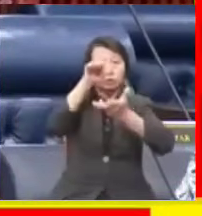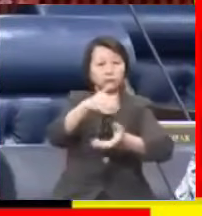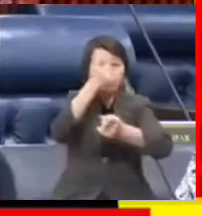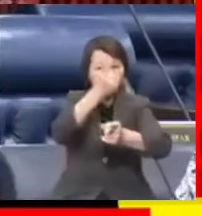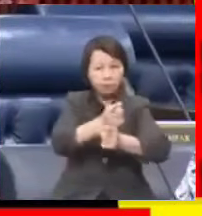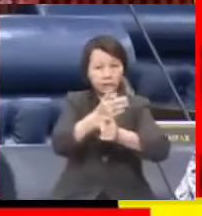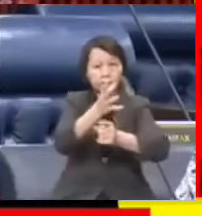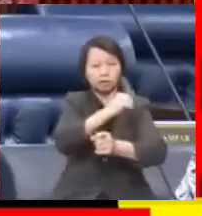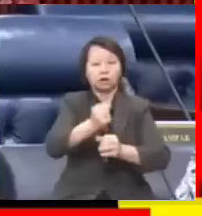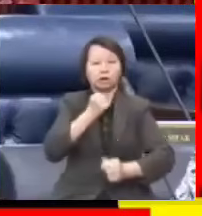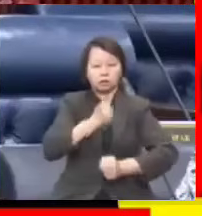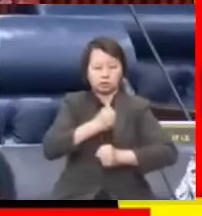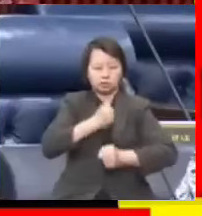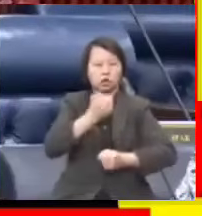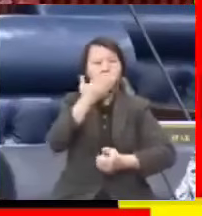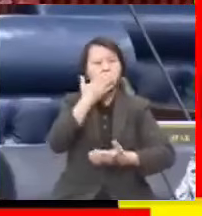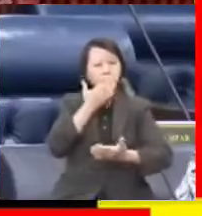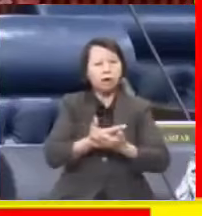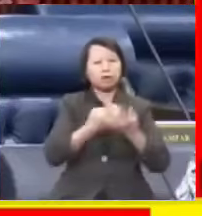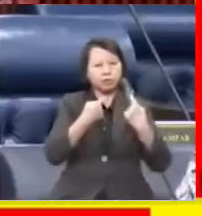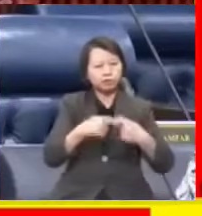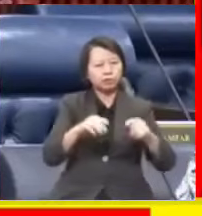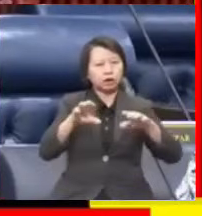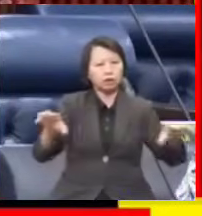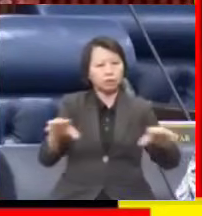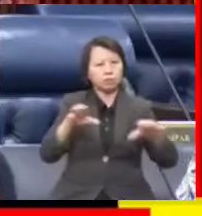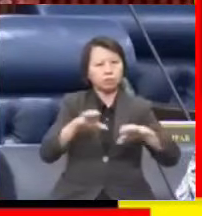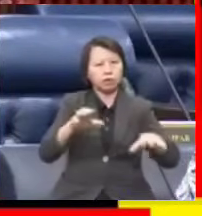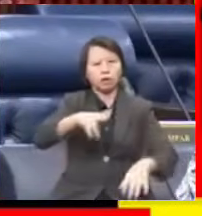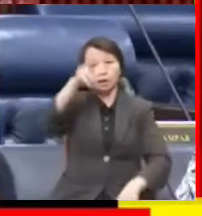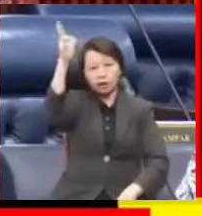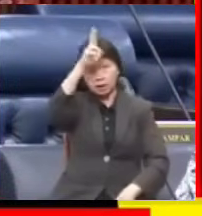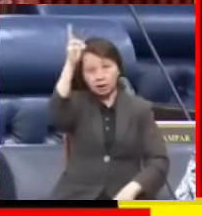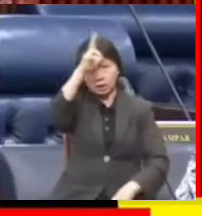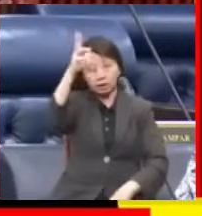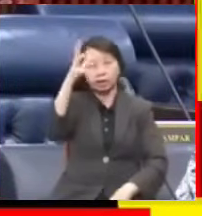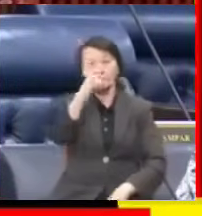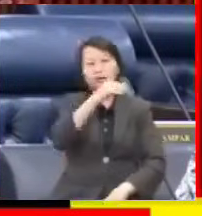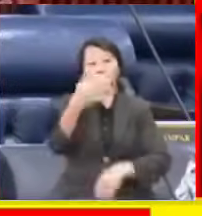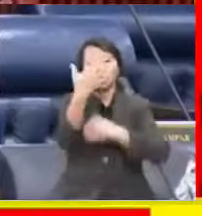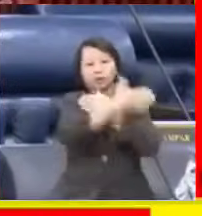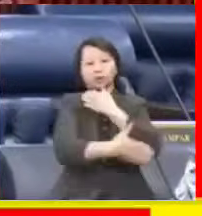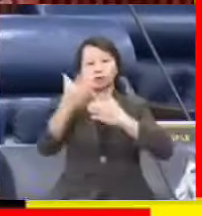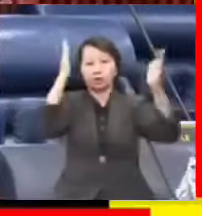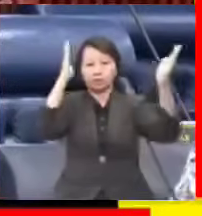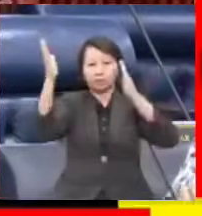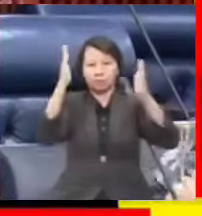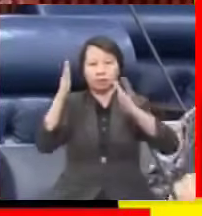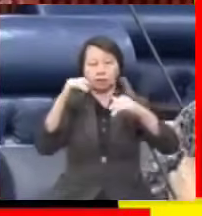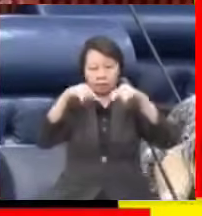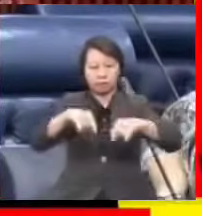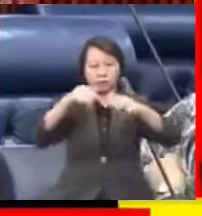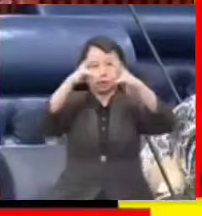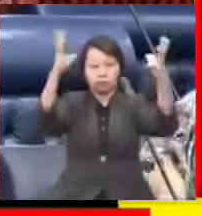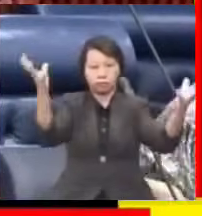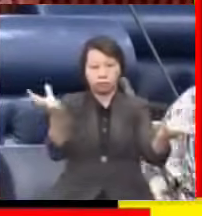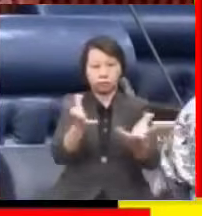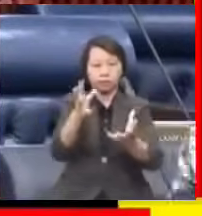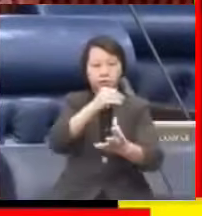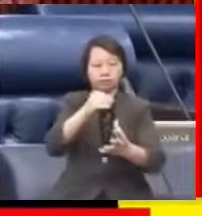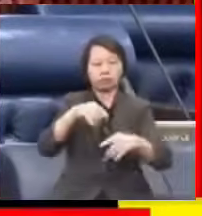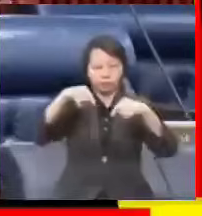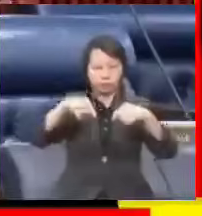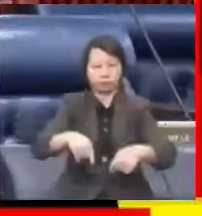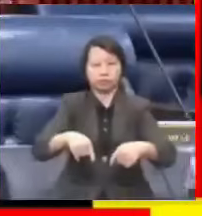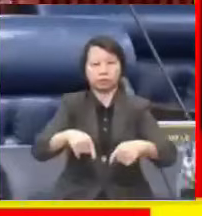betul dan kerja-kerja baik yang sedang dilakukan oleh kerajaan dan juga negara kita di pentas dunia dan juga di